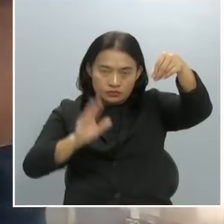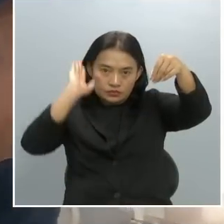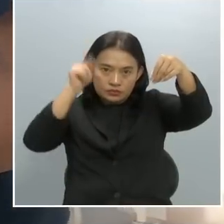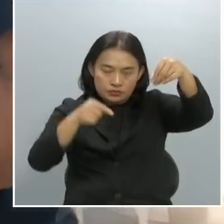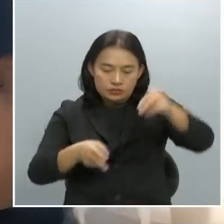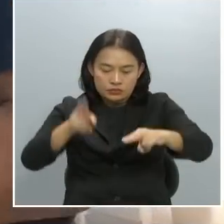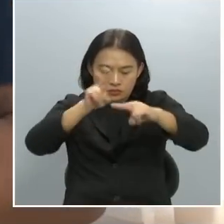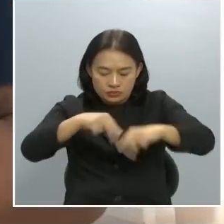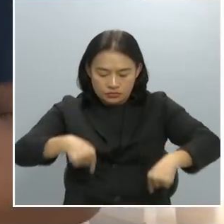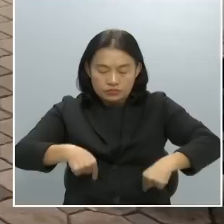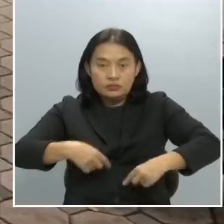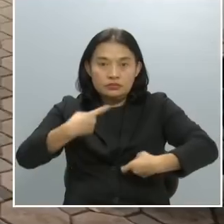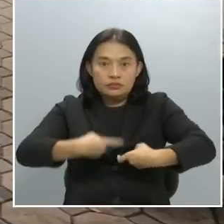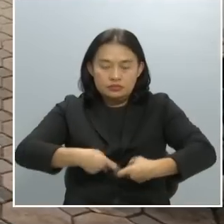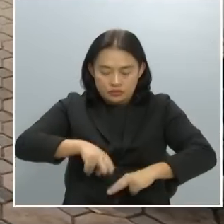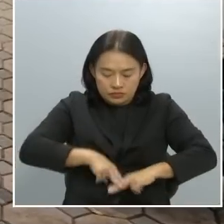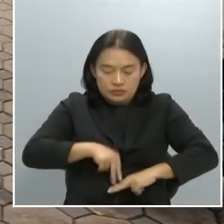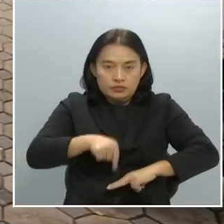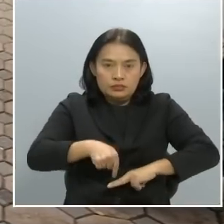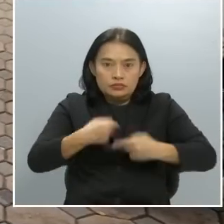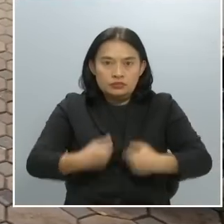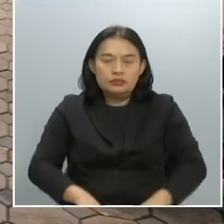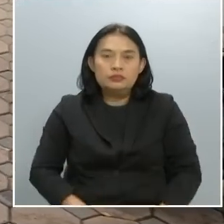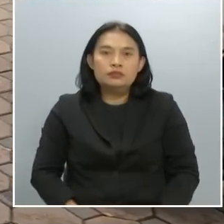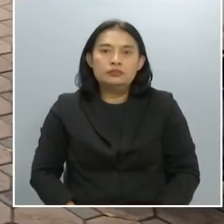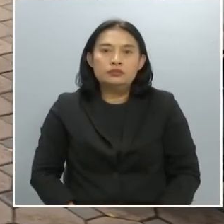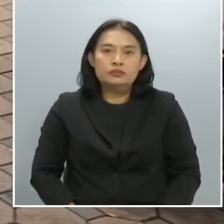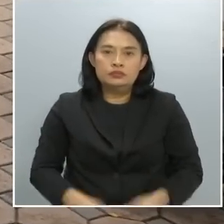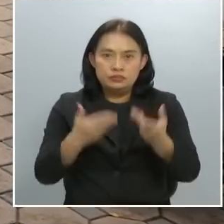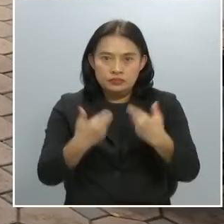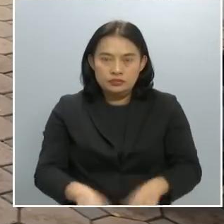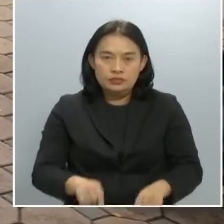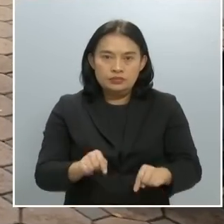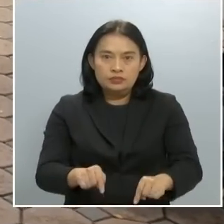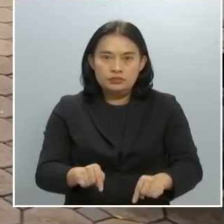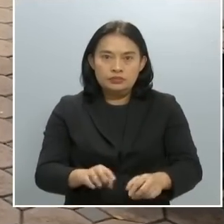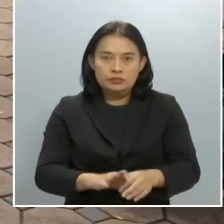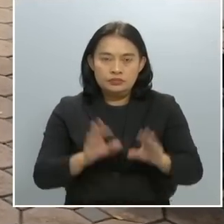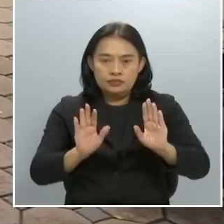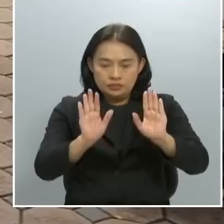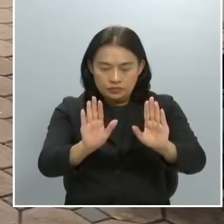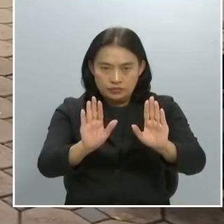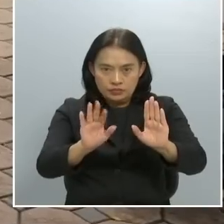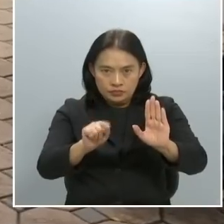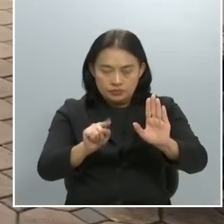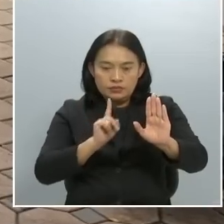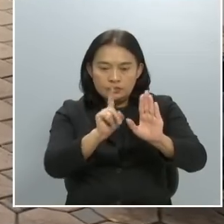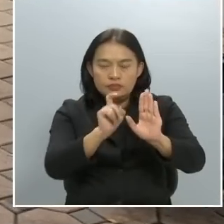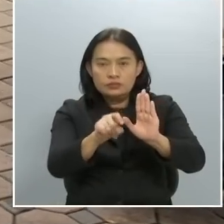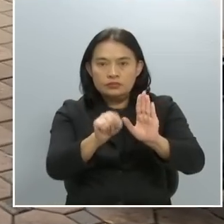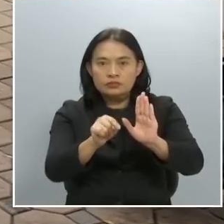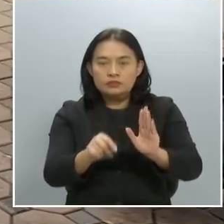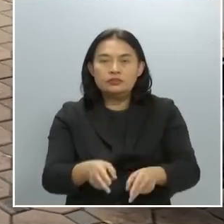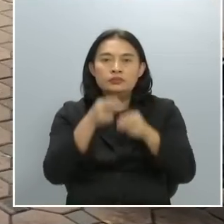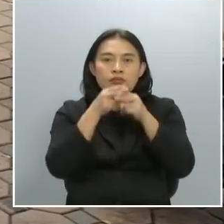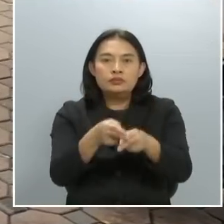ตักเธอเองไม่ติดใจอะไรก็ไปนั่งที่ตักเขาจากนั้นเขาเอามือมาแตะหลังแล้วก็ถามเรื่องส่วนตัวแล้วก็เริ่ม